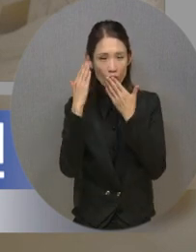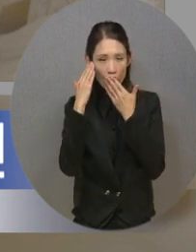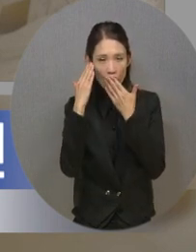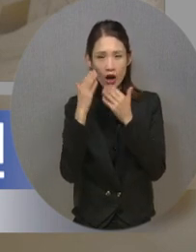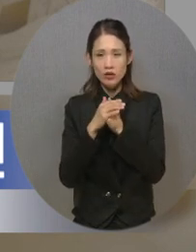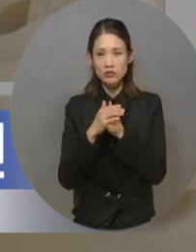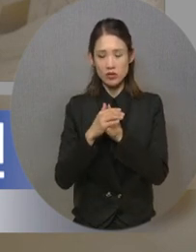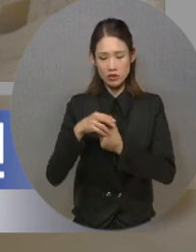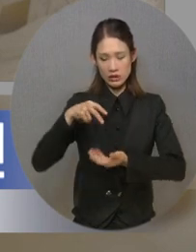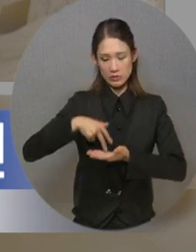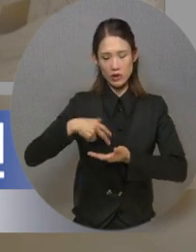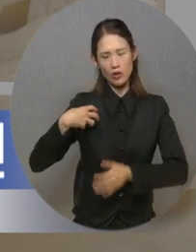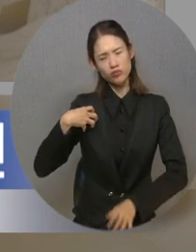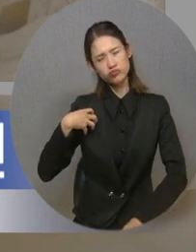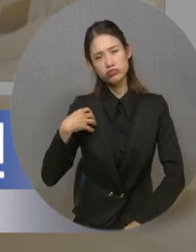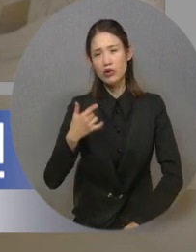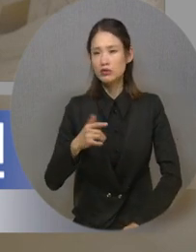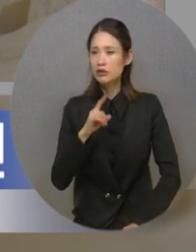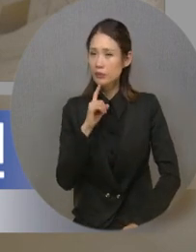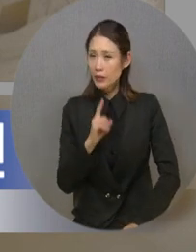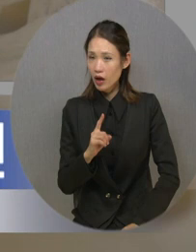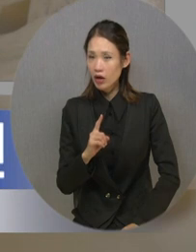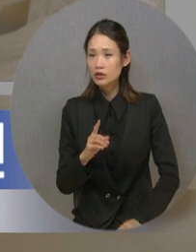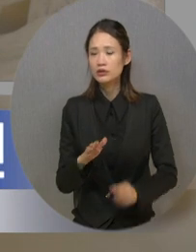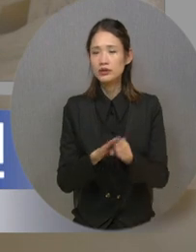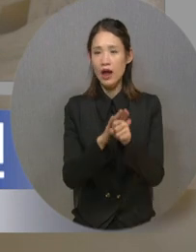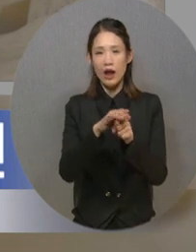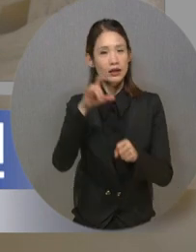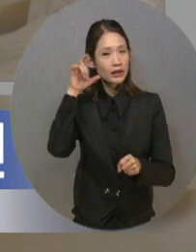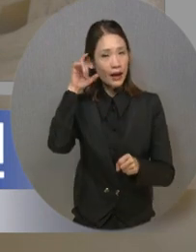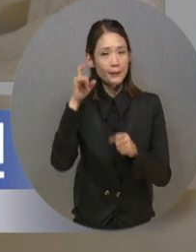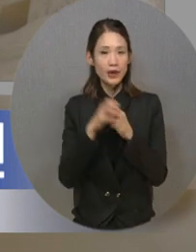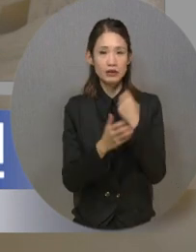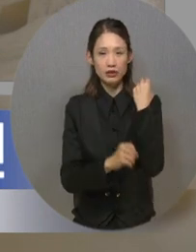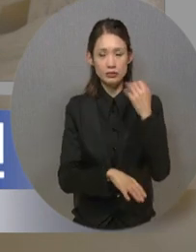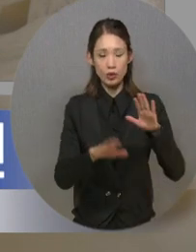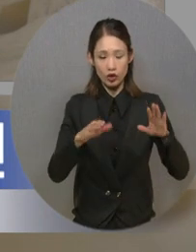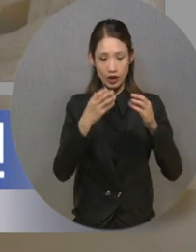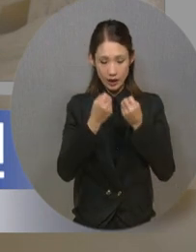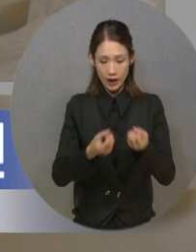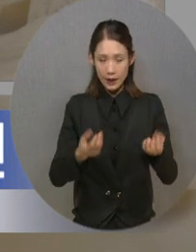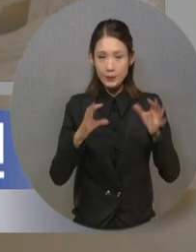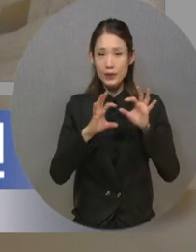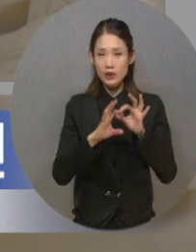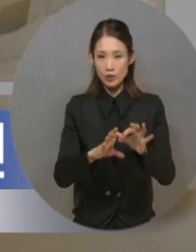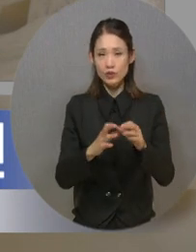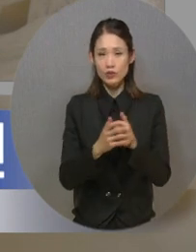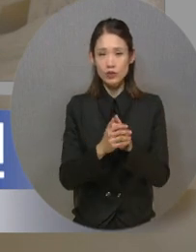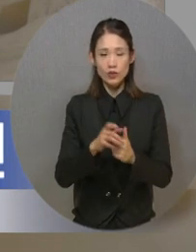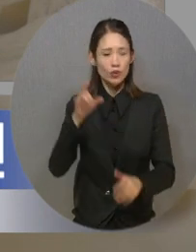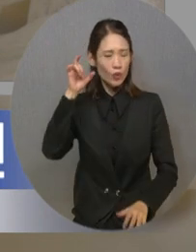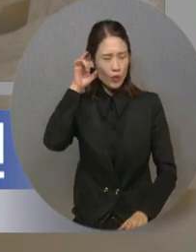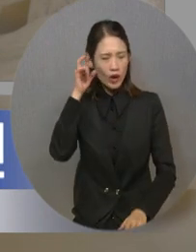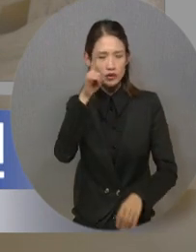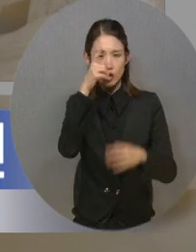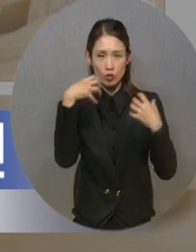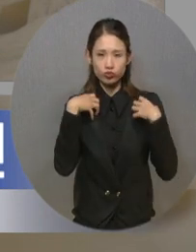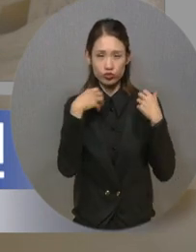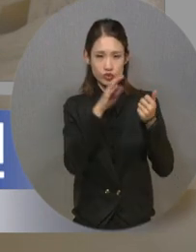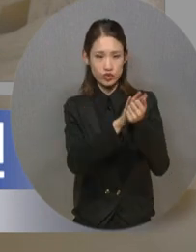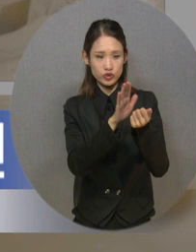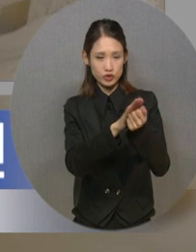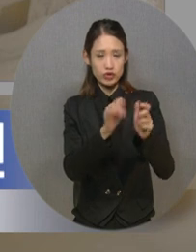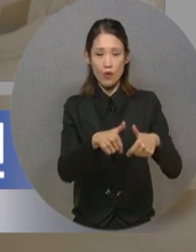부담이 되고 있다고 합니다 예 사랑의 달팽이는 근본 캠페인을 통해서 인공 와우정보지원의 확대 필요성을